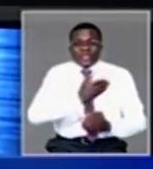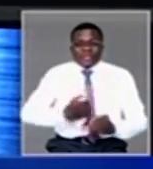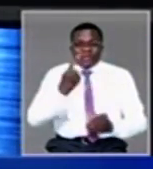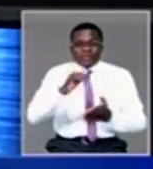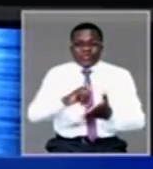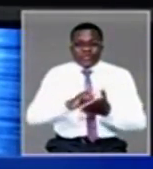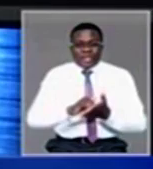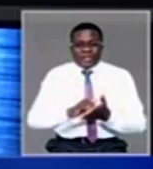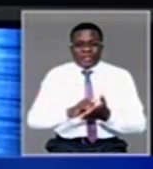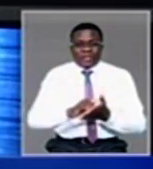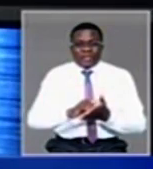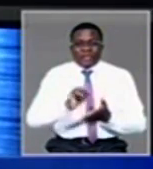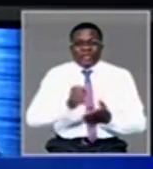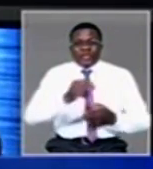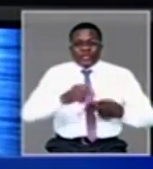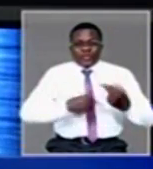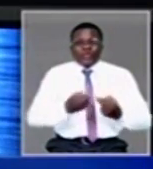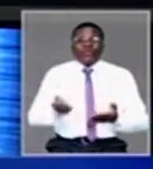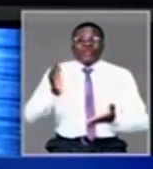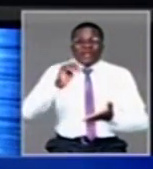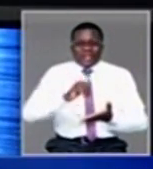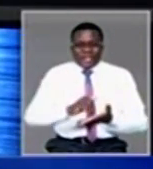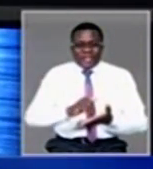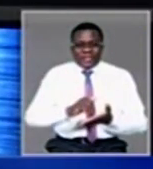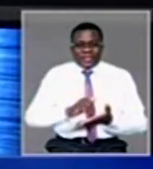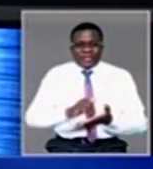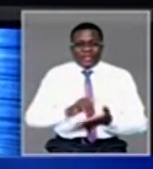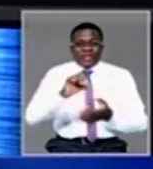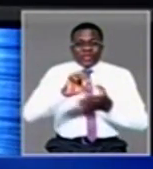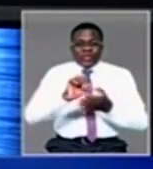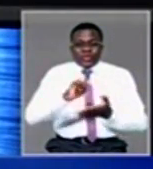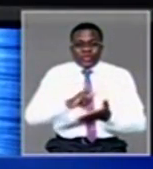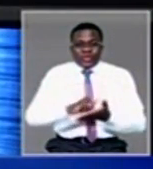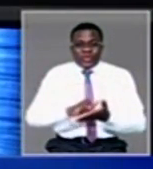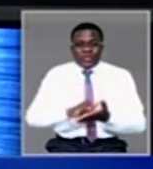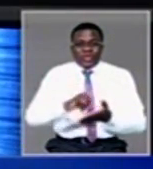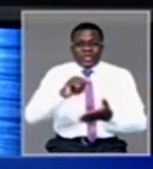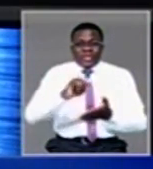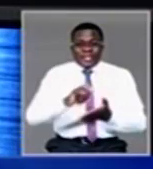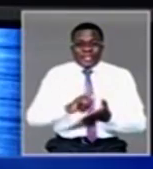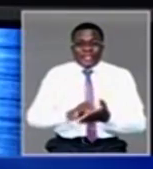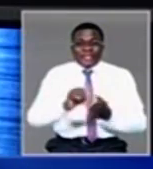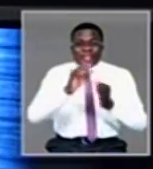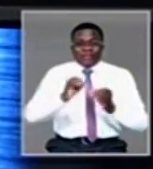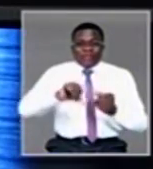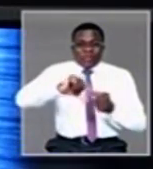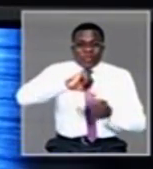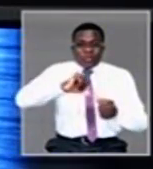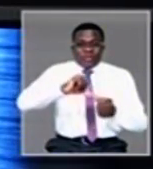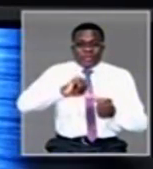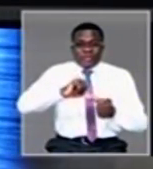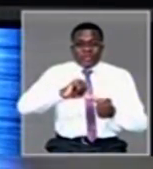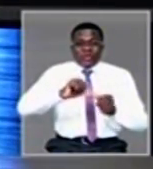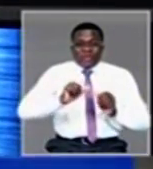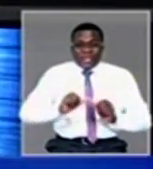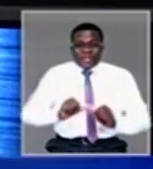cela. Je me réjouis davantage de ce que cette forme de collaboration va